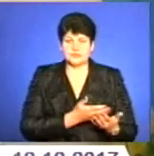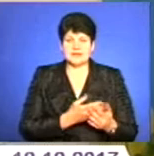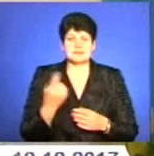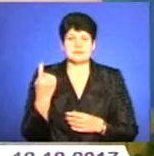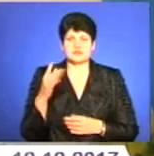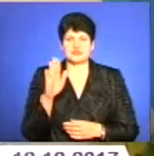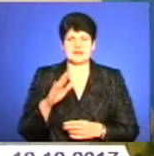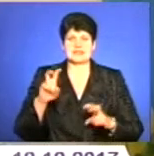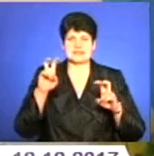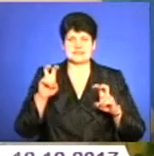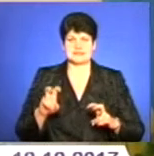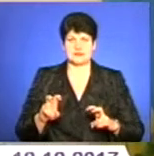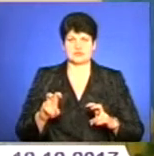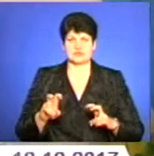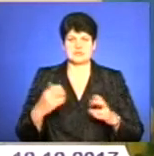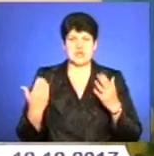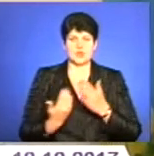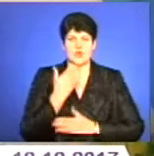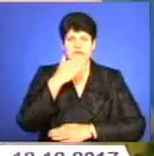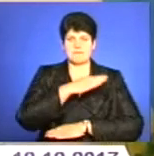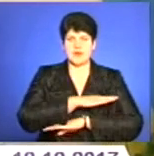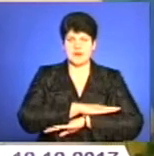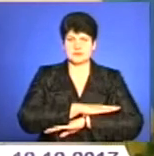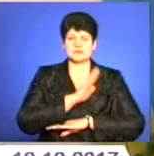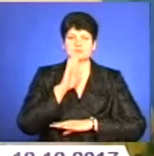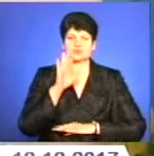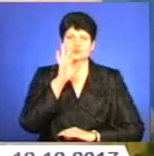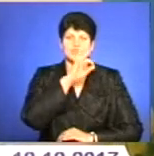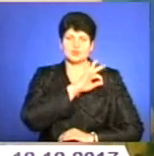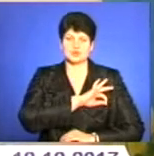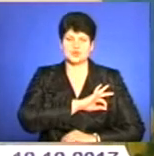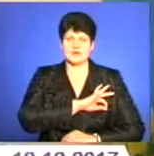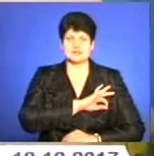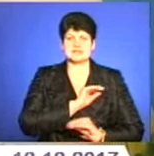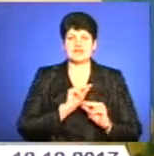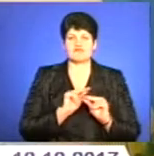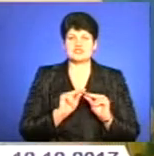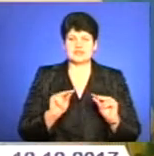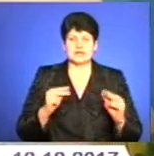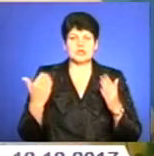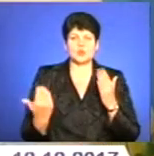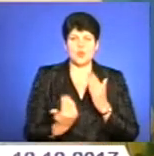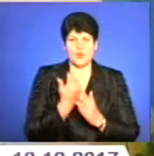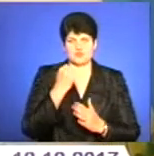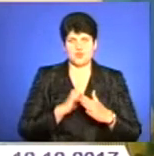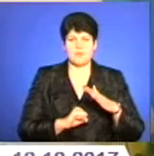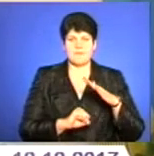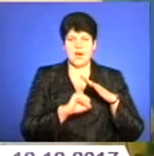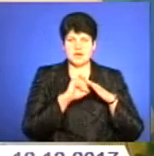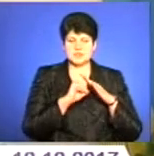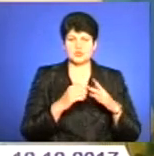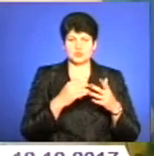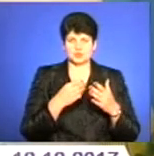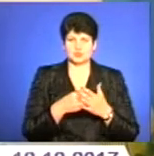вересня діти сядуть за нові парти і будуть користуватися, власне, вчителі новою базою, яка буде,